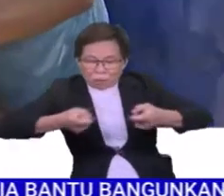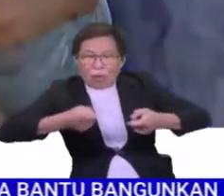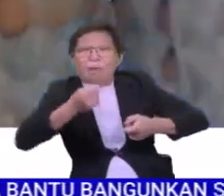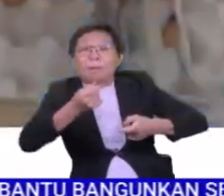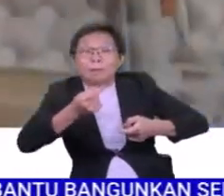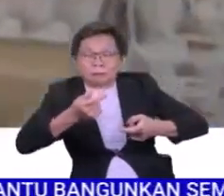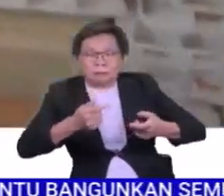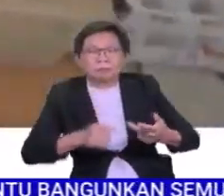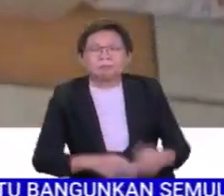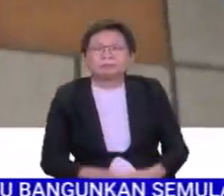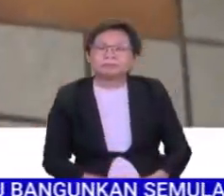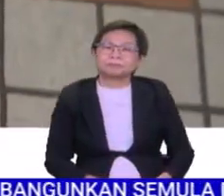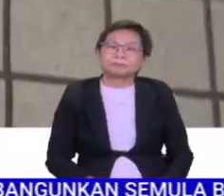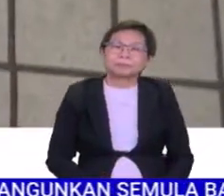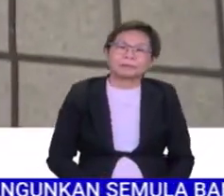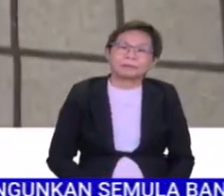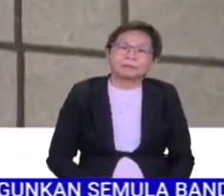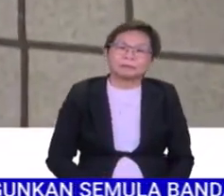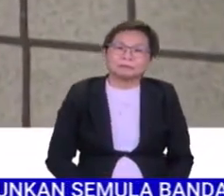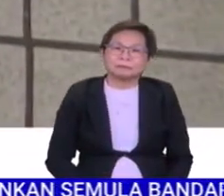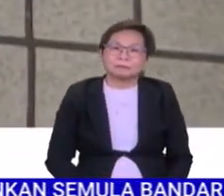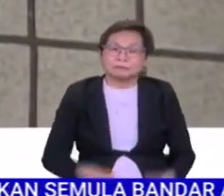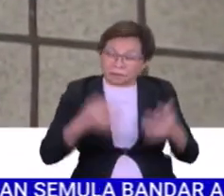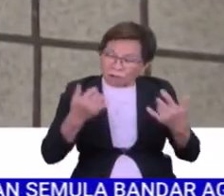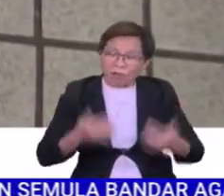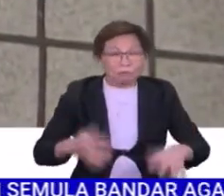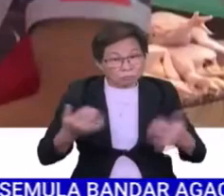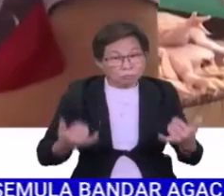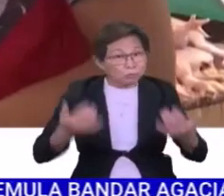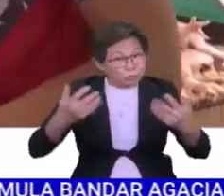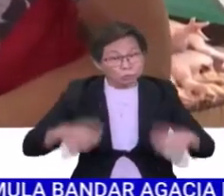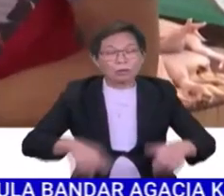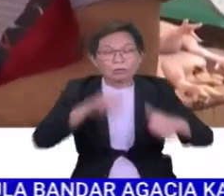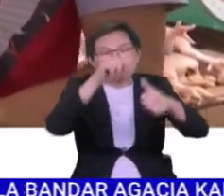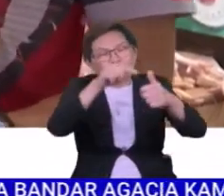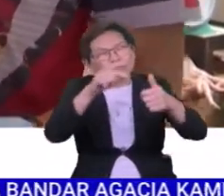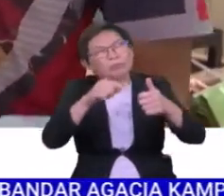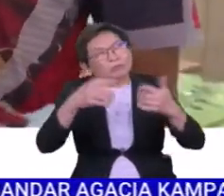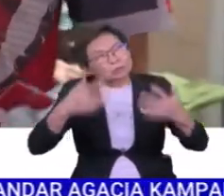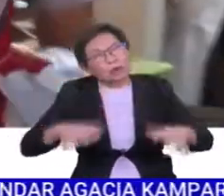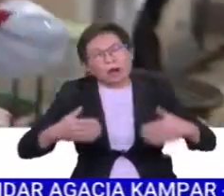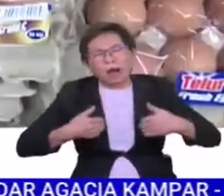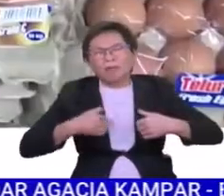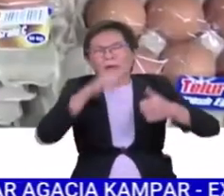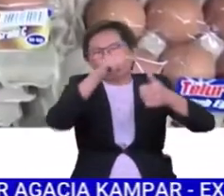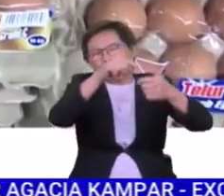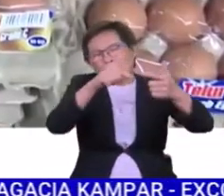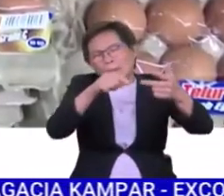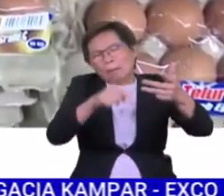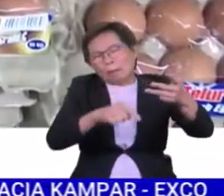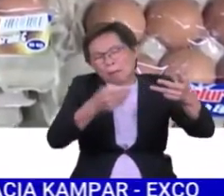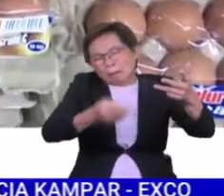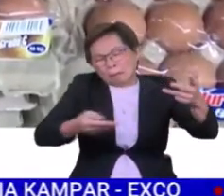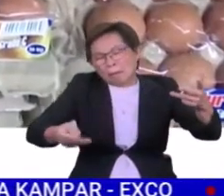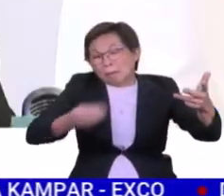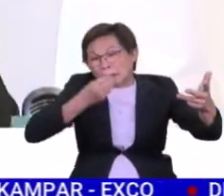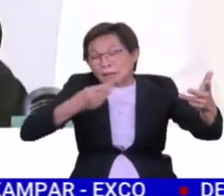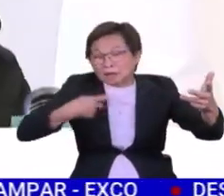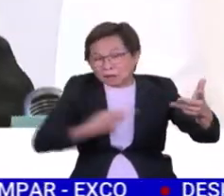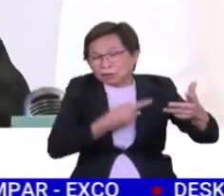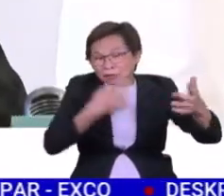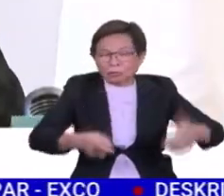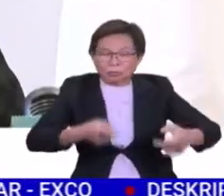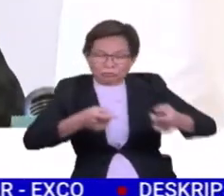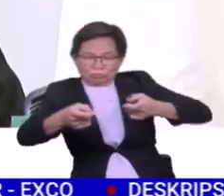nanti jadi sekarang dah Ada beberapa barang keperluan barang makanan kita yang sudah